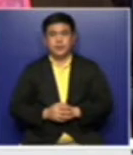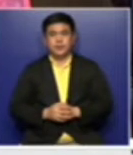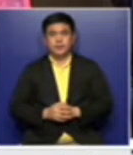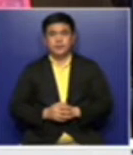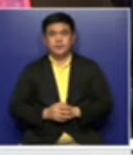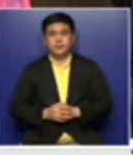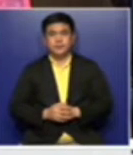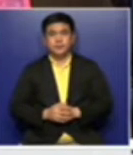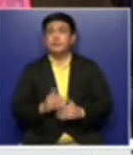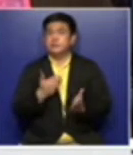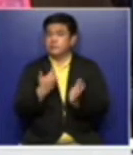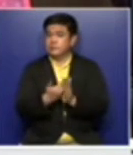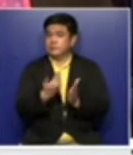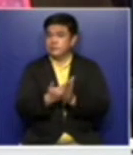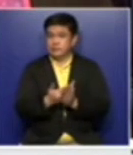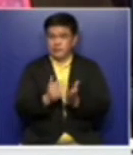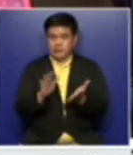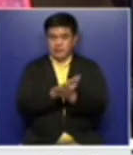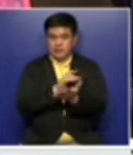ฉบับนี้นะครับ